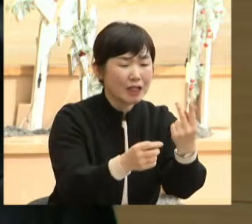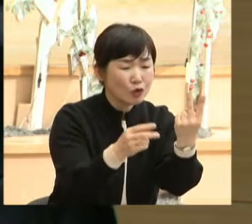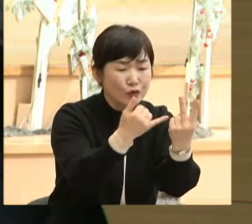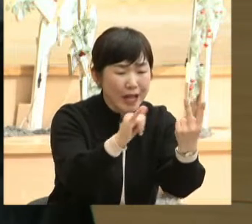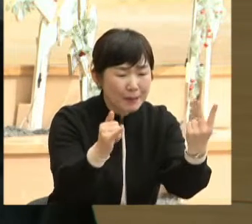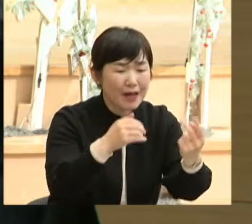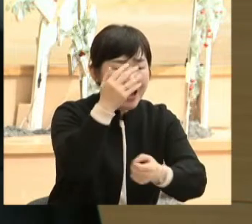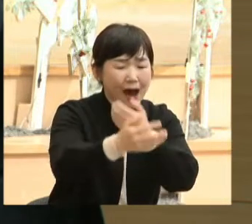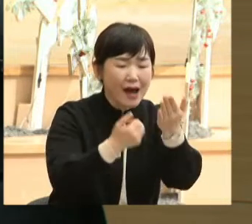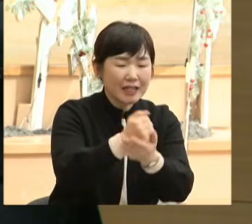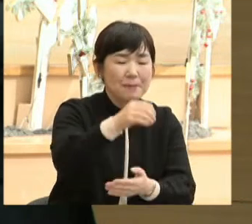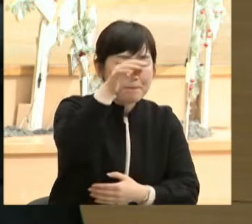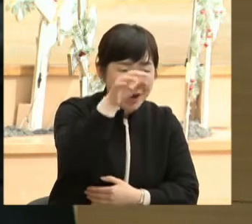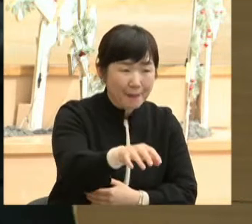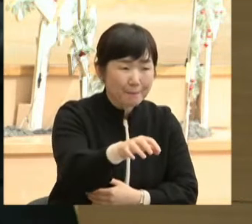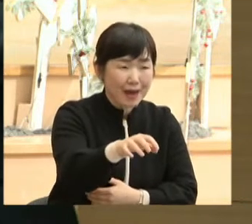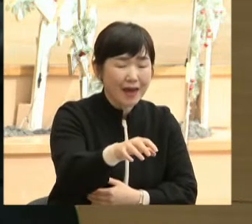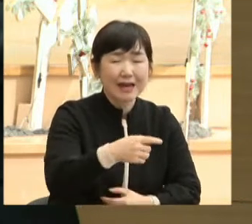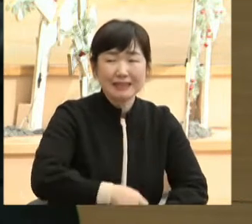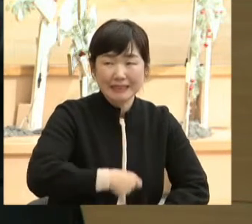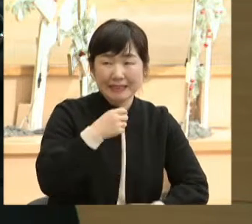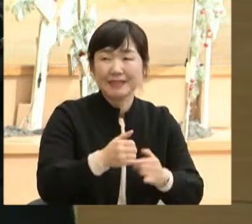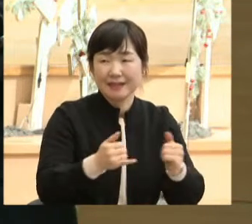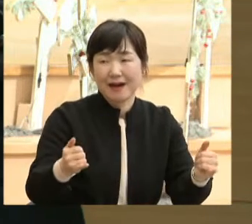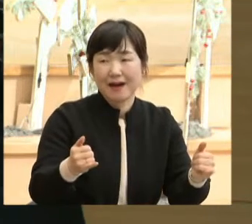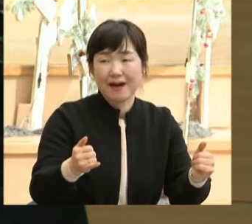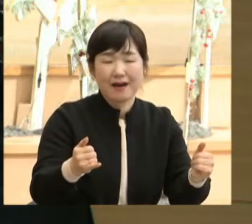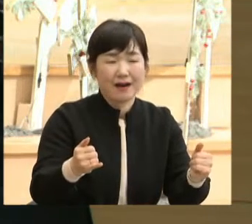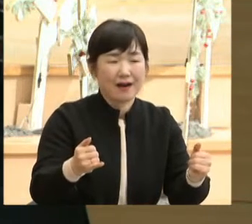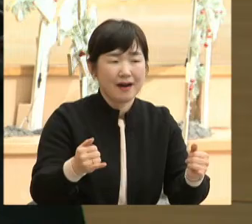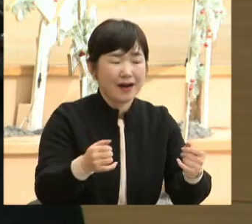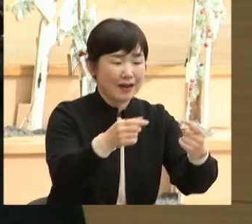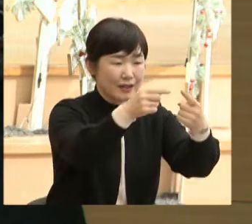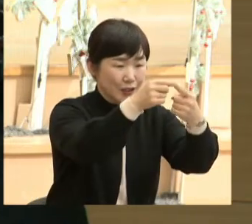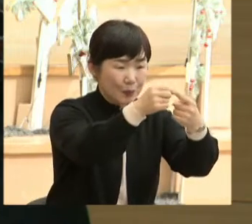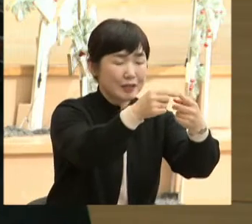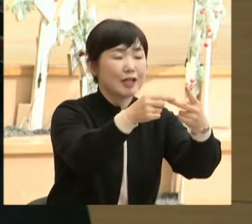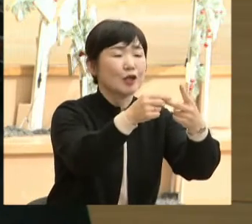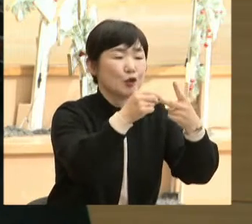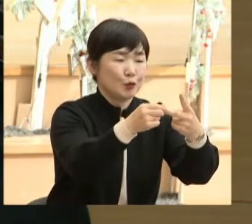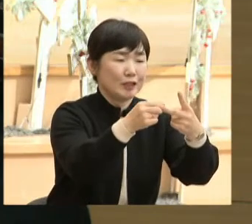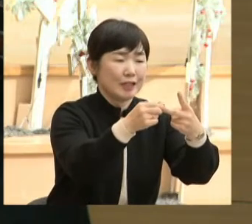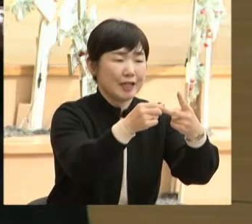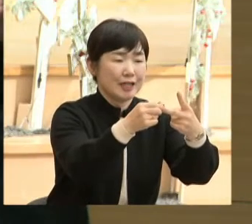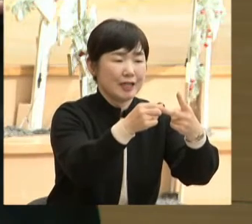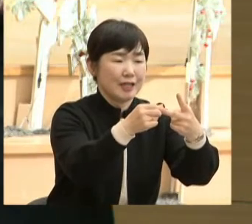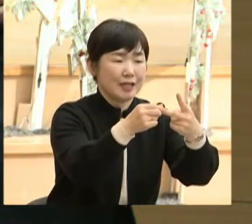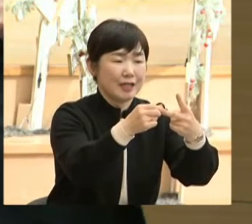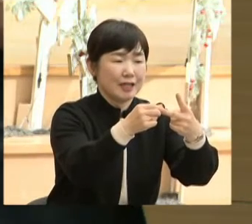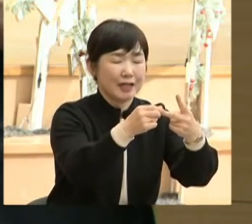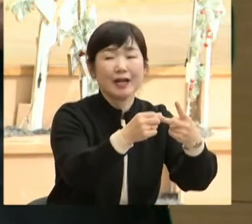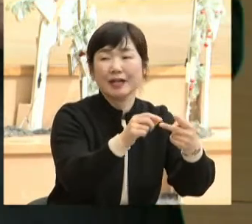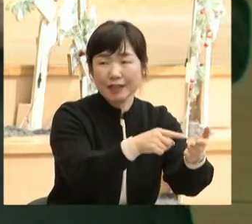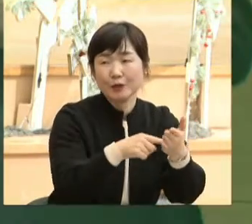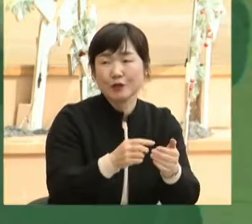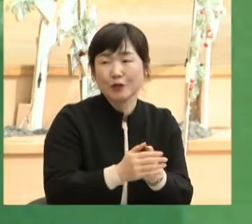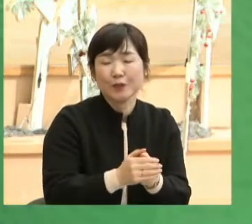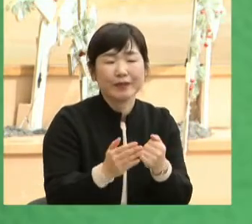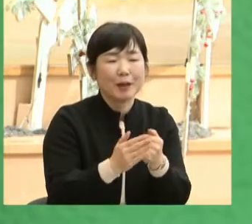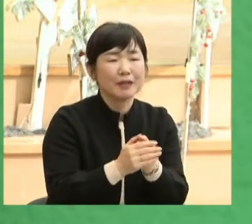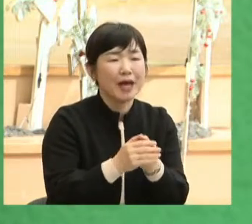앞에 애입니다 또다시 나오죠 하나님 앞에 그러니까 사가랴